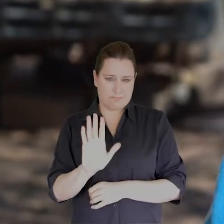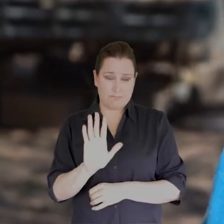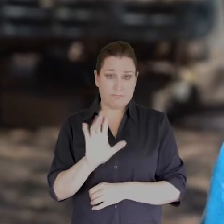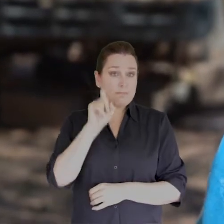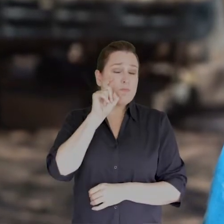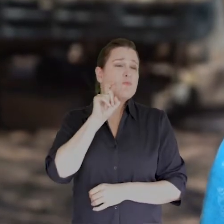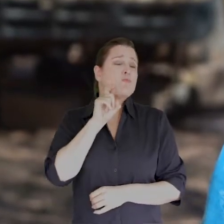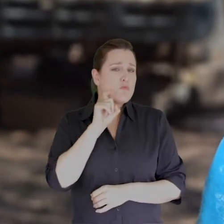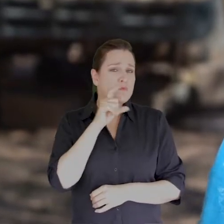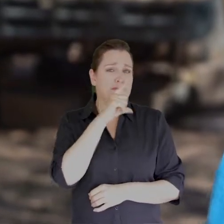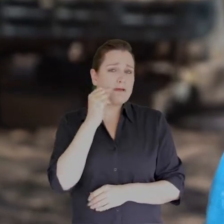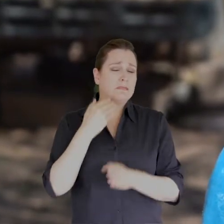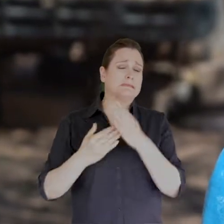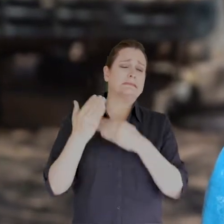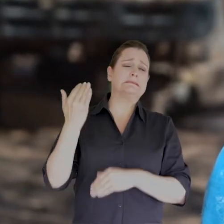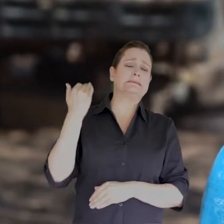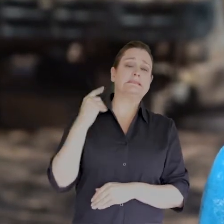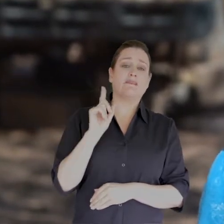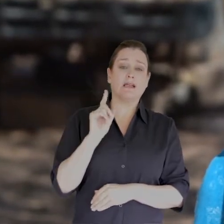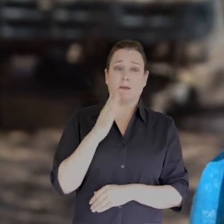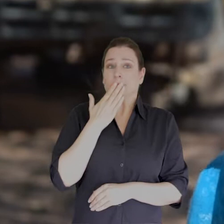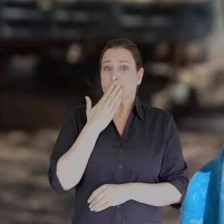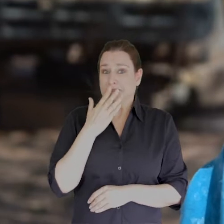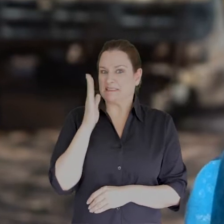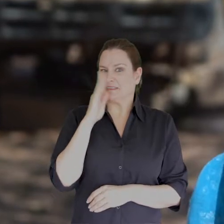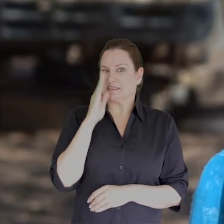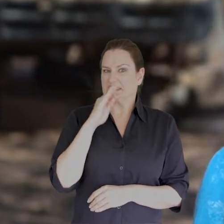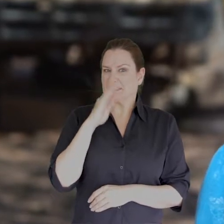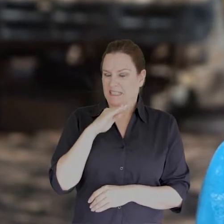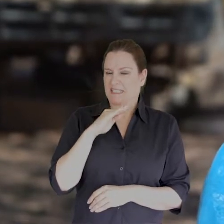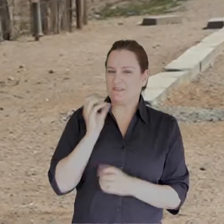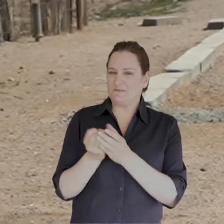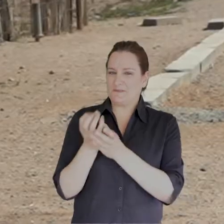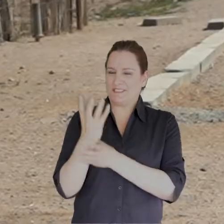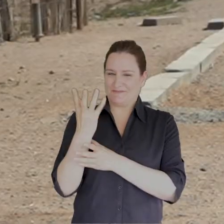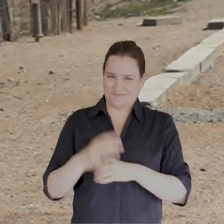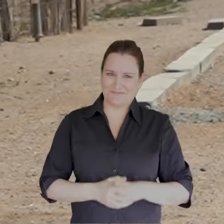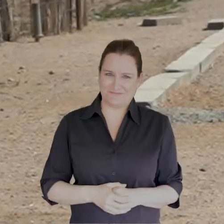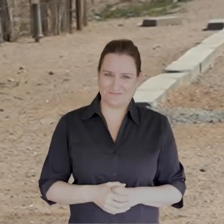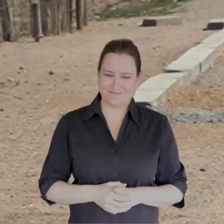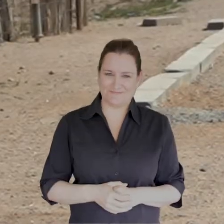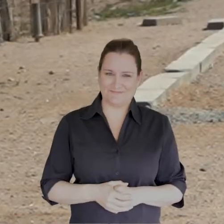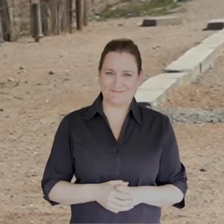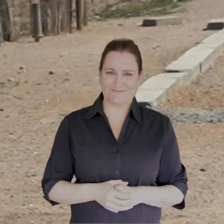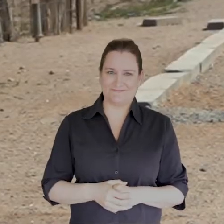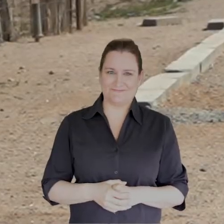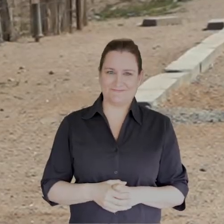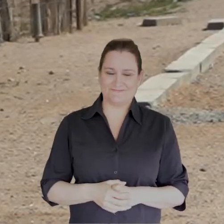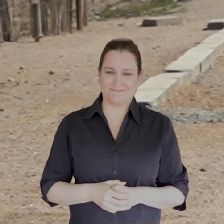ouders daar gepleit, was het mijn zuster. Het hy die naam gehad van Stinkfontein.